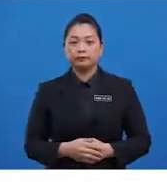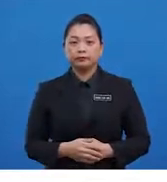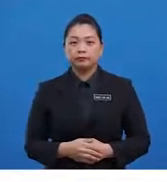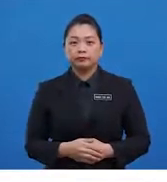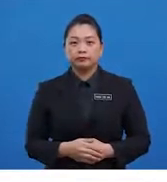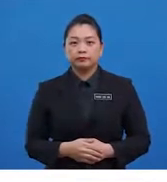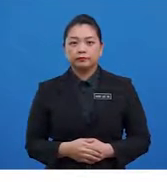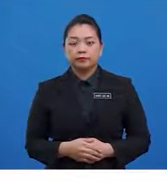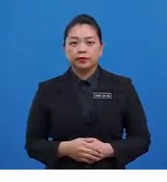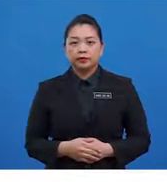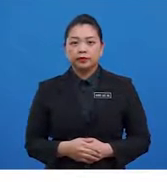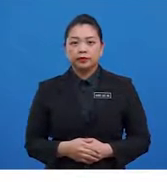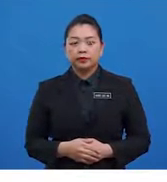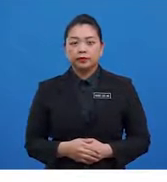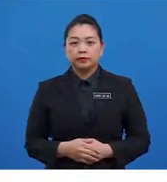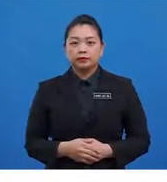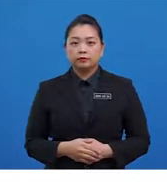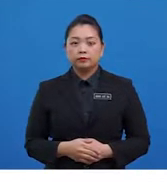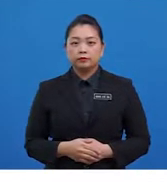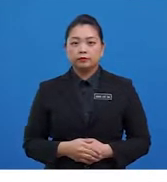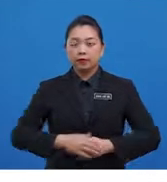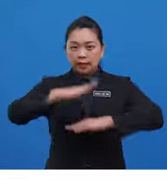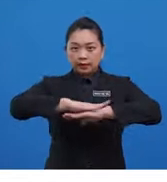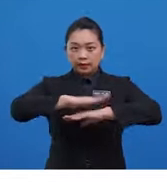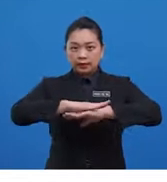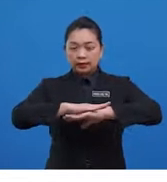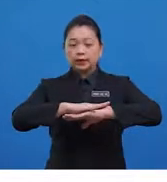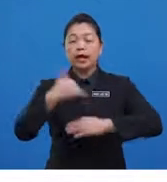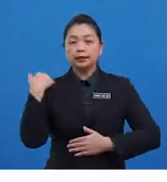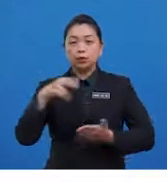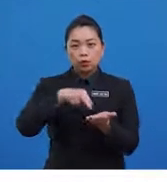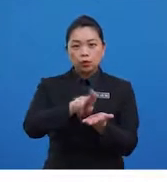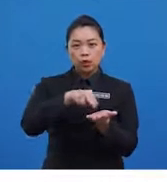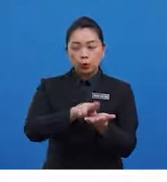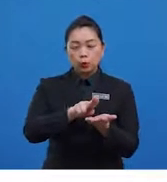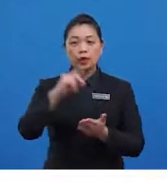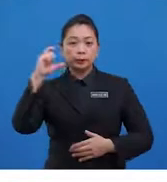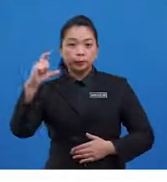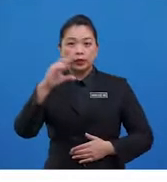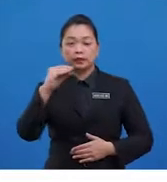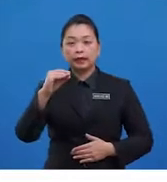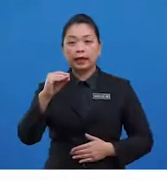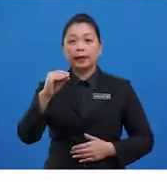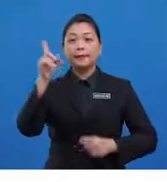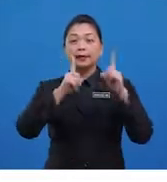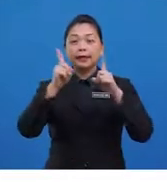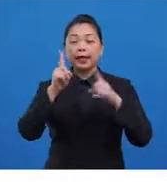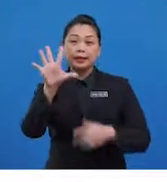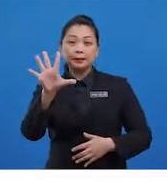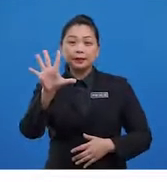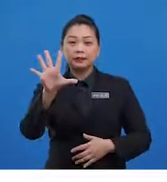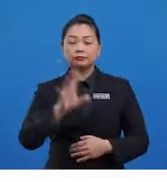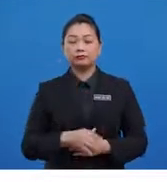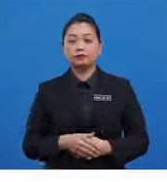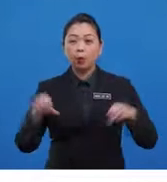155.04 cm. Di bahagian hulu tongkat terdapat ukiran anak bulan dengan bintang pecah 5 yang diperbuat